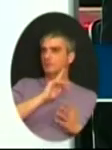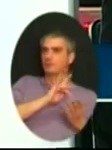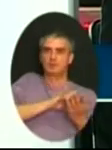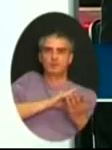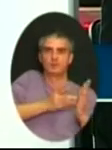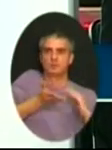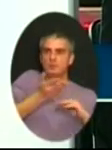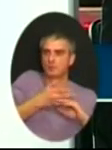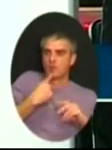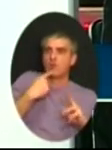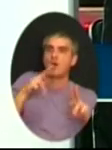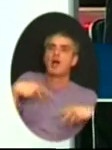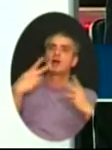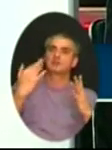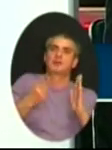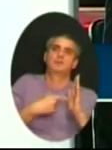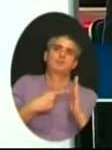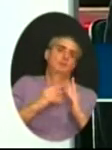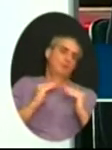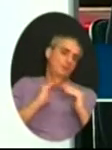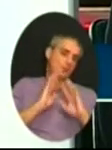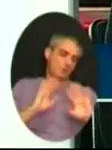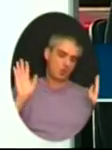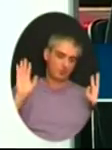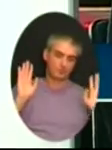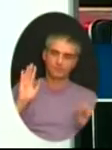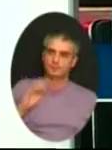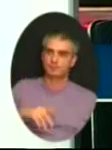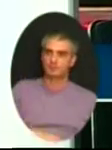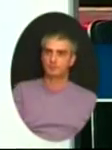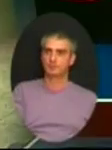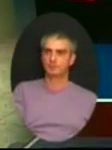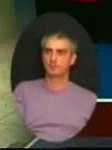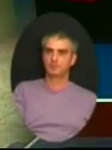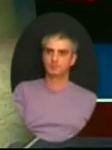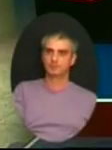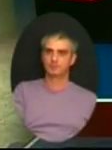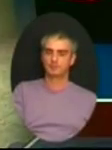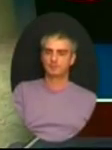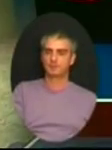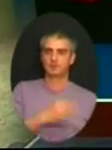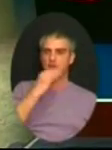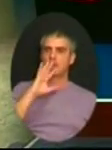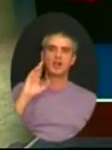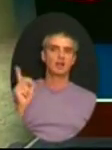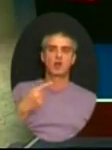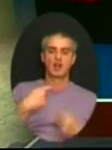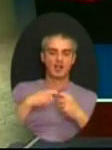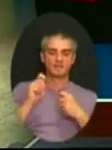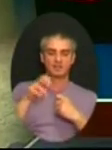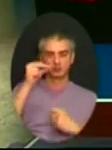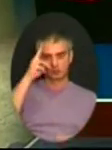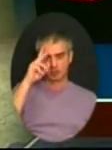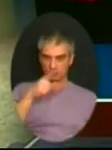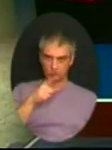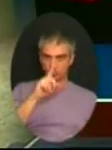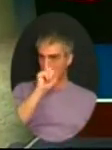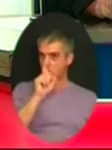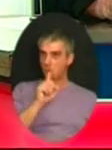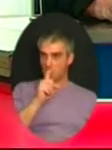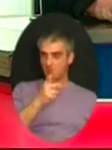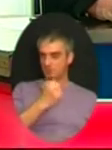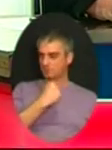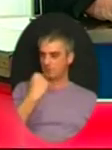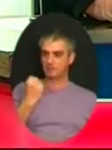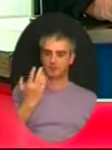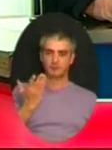להעלות את זה. הוא חזר על זה כמה פעמים. זה לא במקום. השאלה היא איך כל חברי הכנסת, השאלה איך כל חברי הכנסת של הליכוד, ואולי בכלל